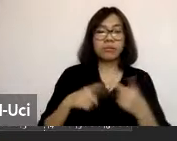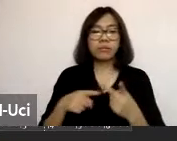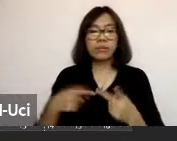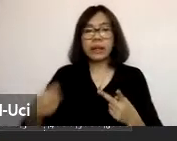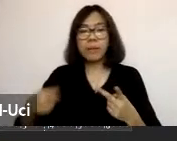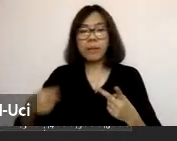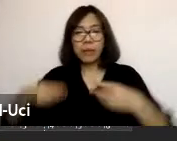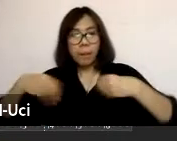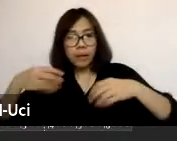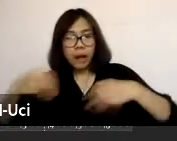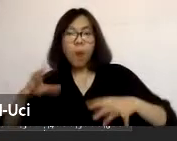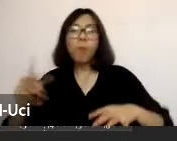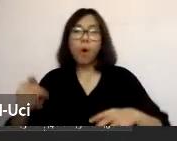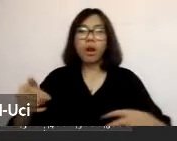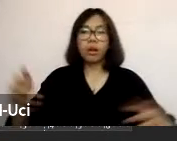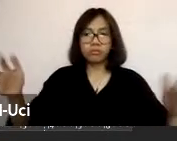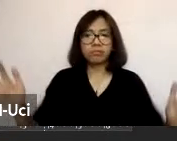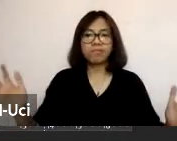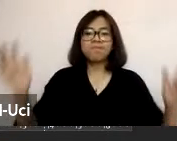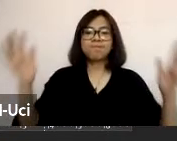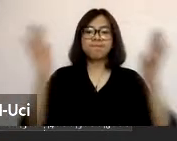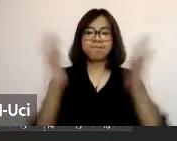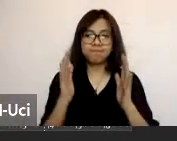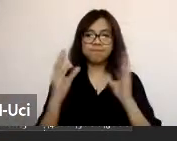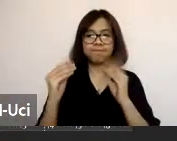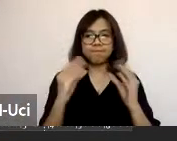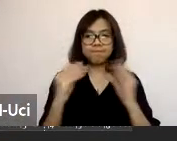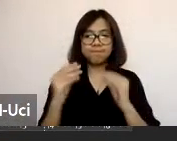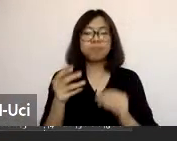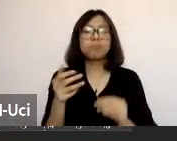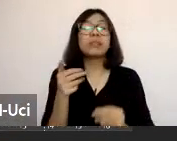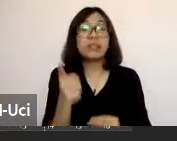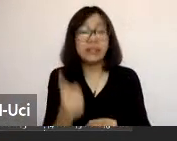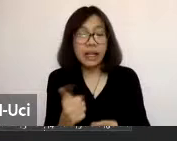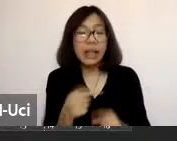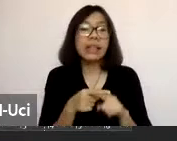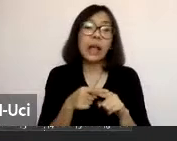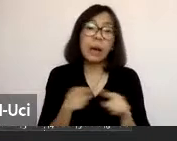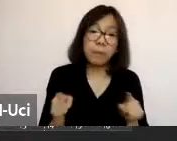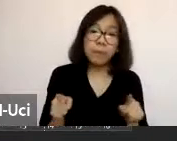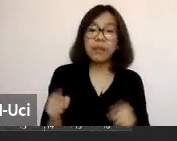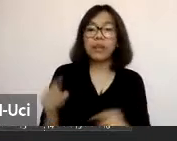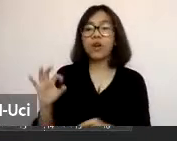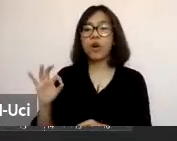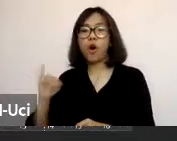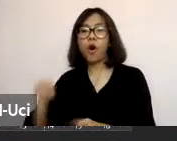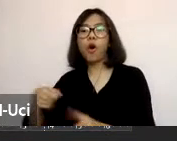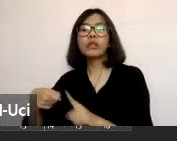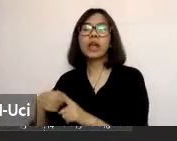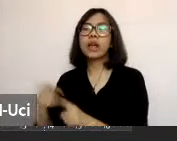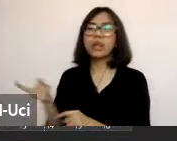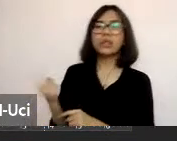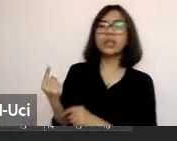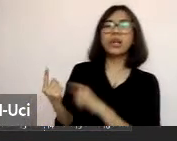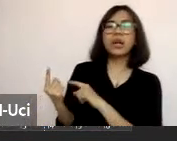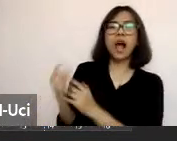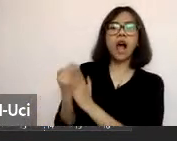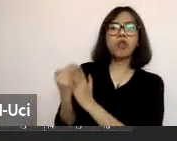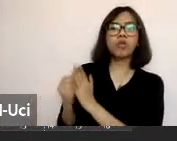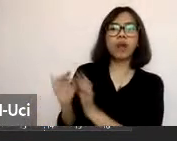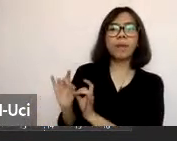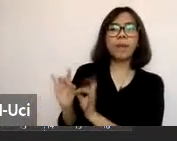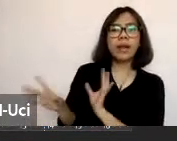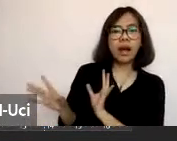dapat melakukan mediasi disitu Tapi OJK sendiri sudah punya peraturan sendiri yang mengatur tentang